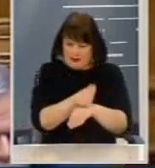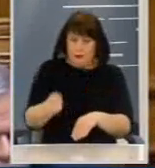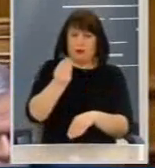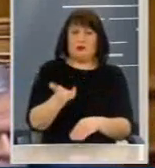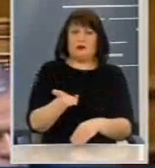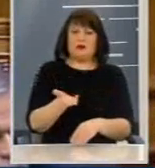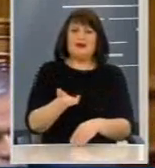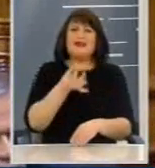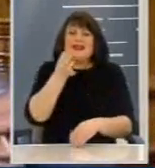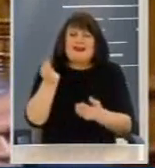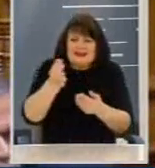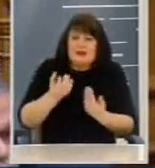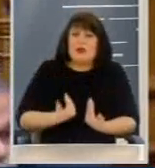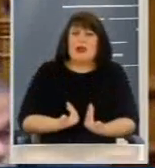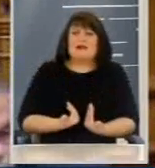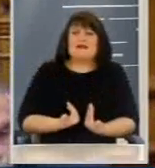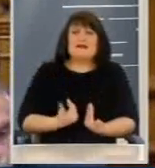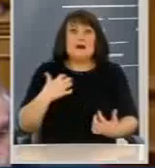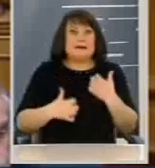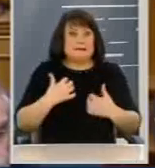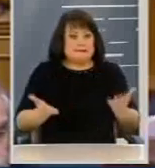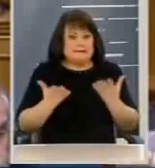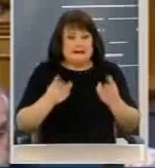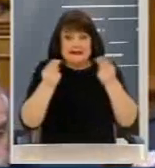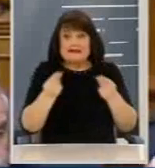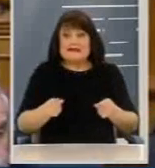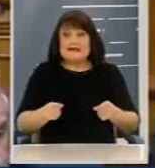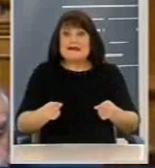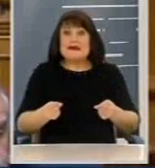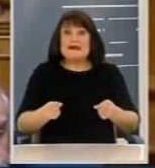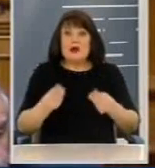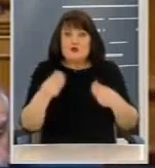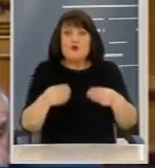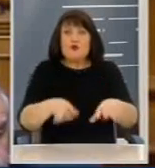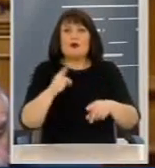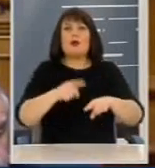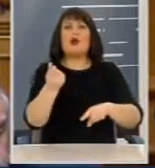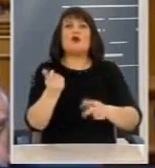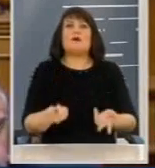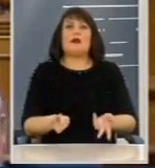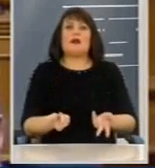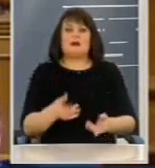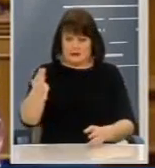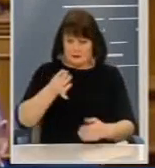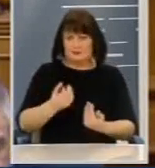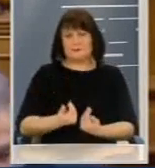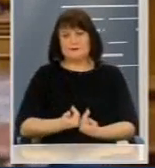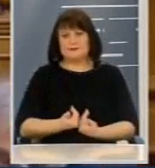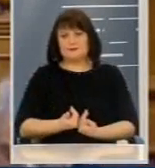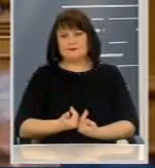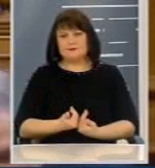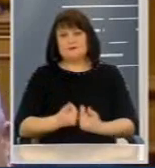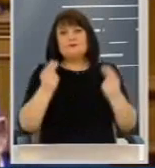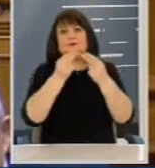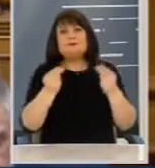να βρείτε με αγωνία στοιχεία για να αποδείξετε την πάει καλά οικονομία. Και αναφέρεστε σε